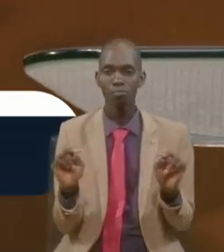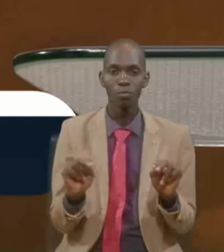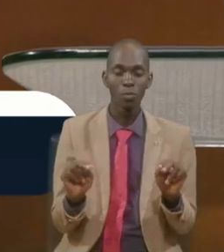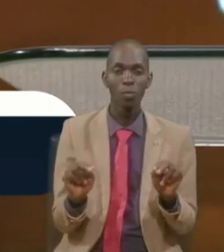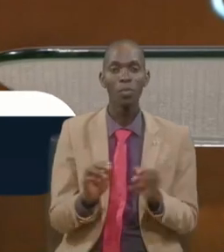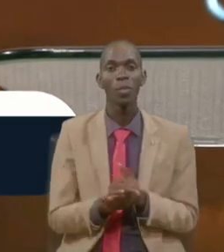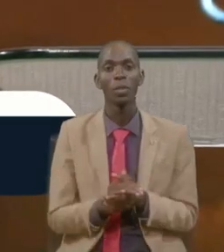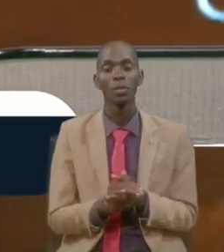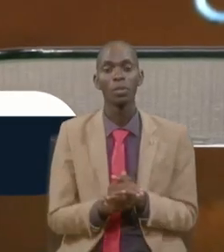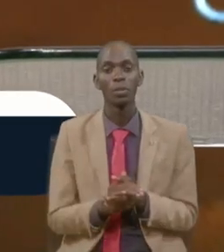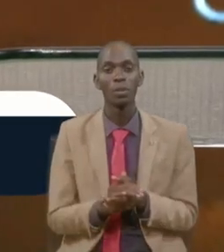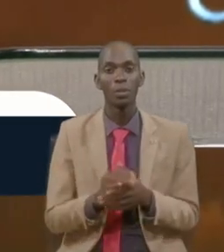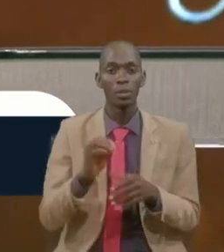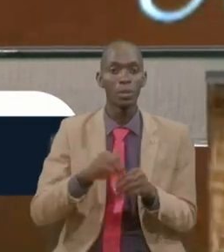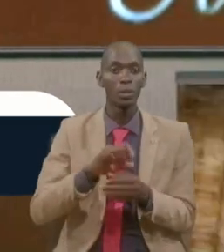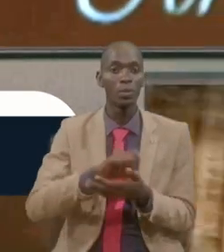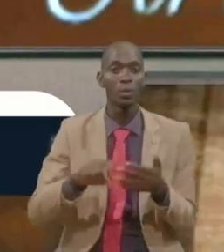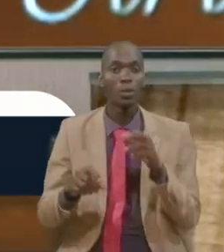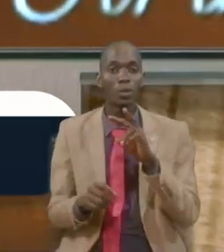Voyons le verset 2.